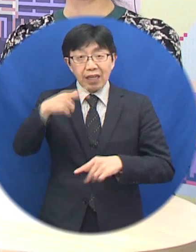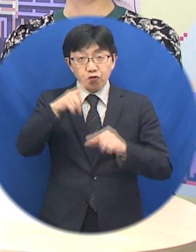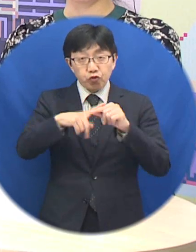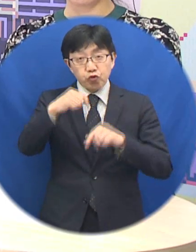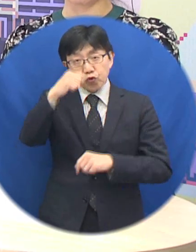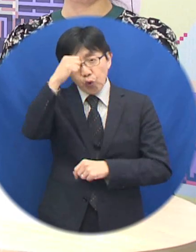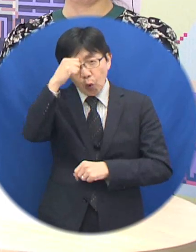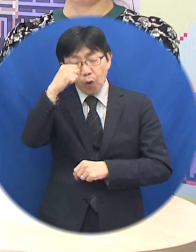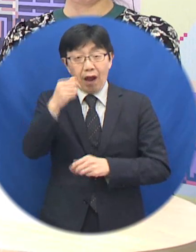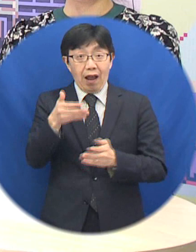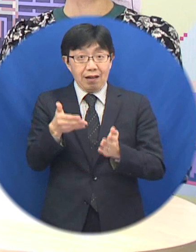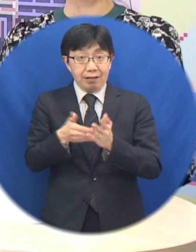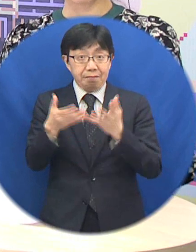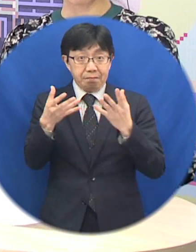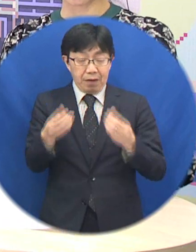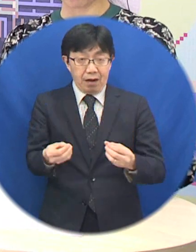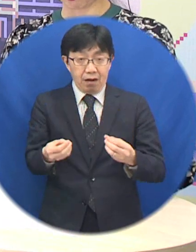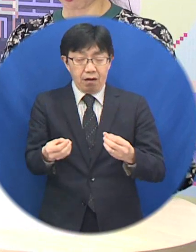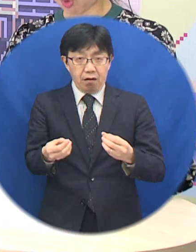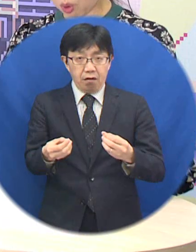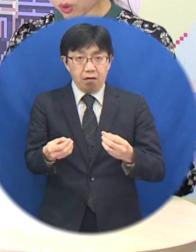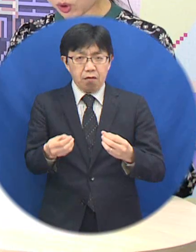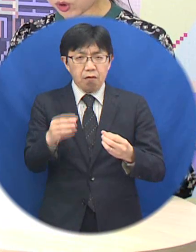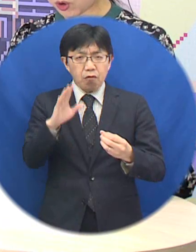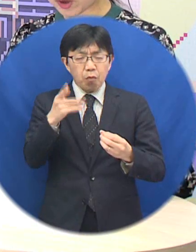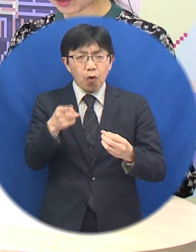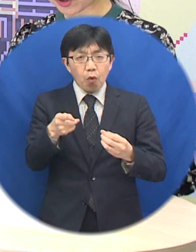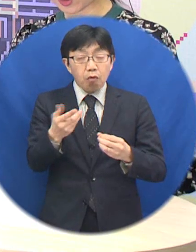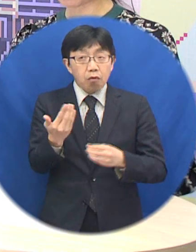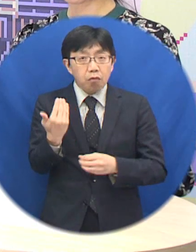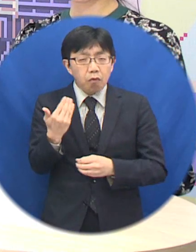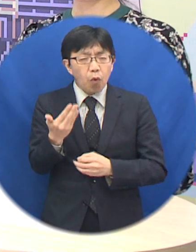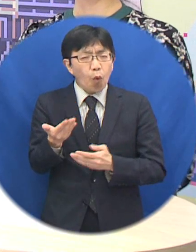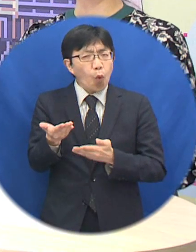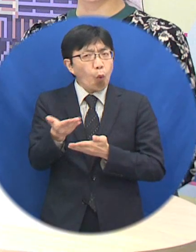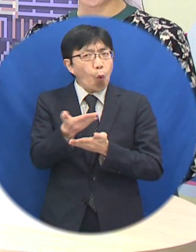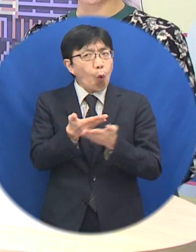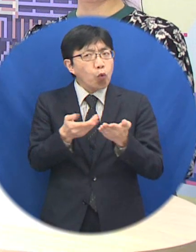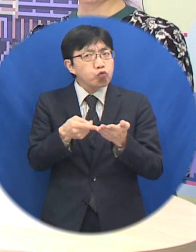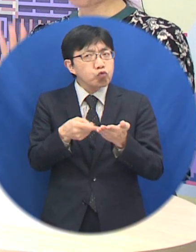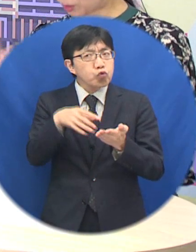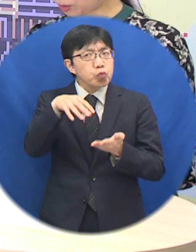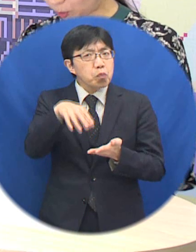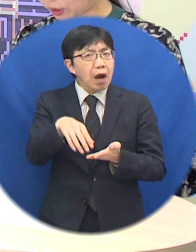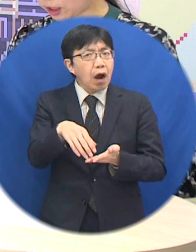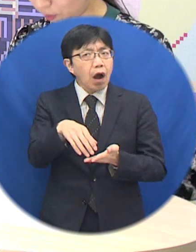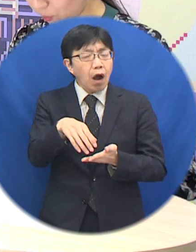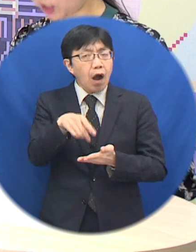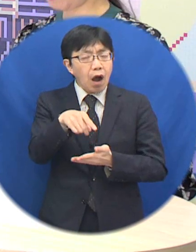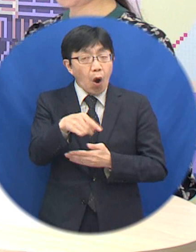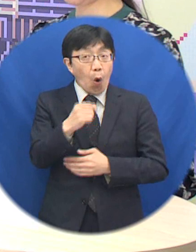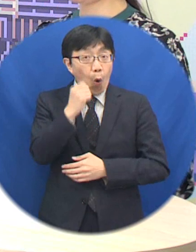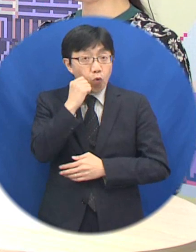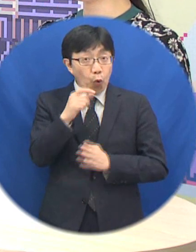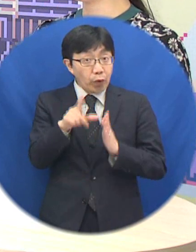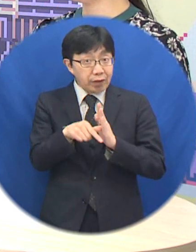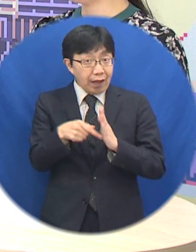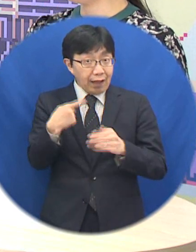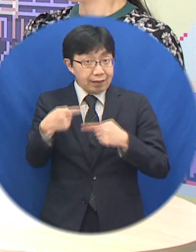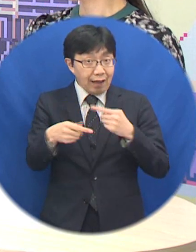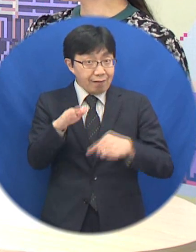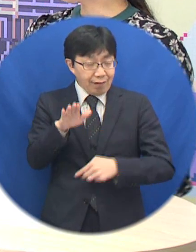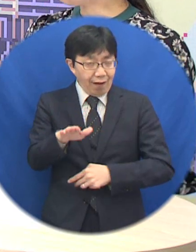お聞きしてきました。さあ先ほど交流の場としてといったお話が、ね、先ほどの浴場の時なども出ていましたけれ